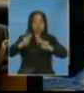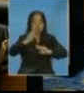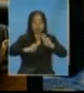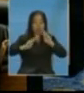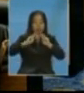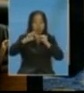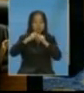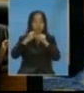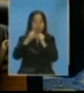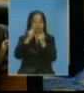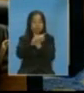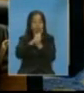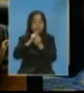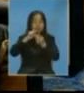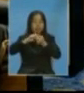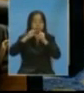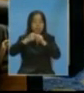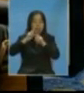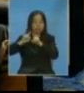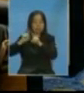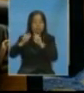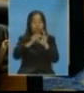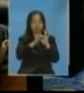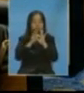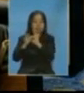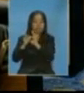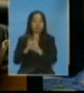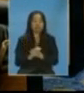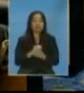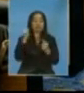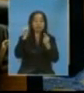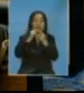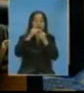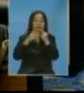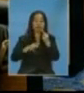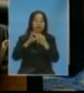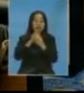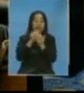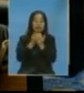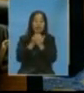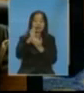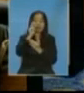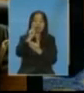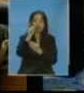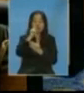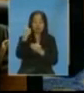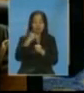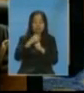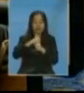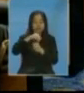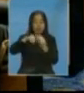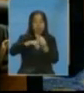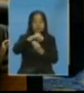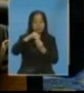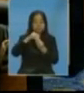คมเกิดปัญหาอื่นๆตามมาวัตถุประสงค์เวลาที่จะต้องกู้เงินตอนนั้นก็คือต้องมากระตุ้นเศรษฐกิจ